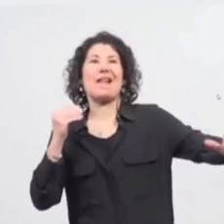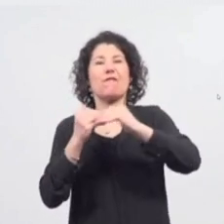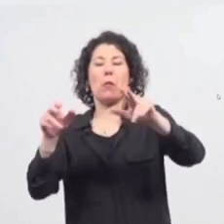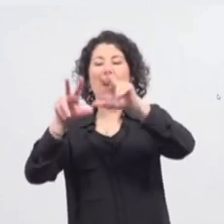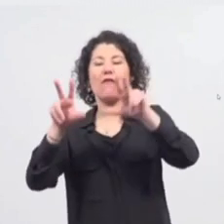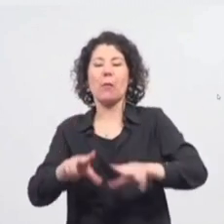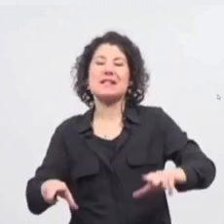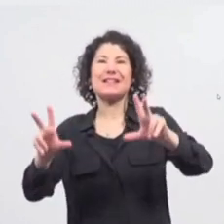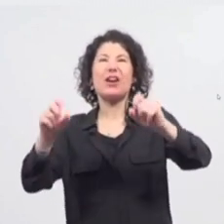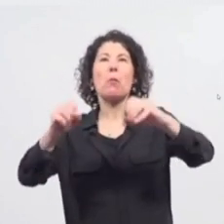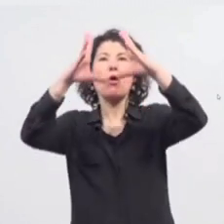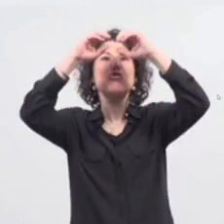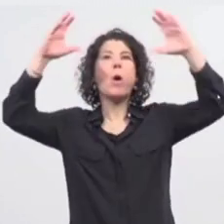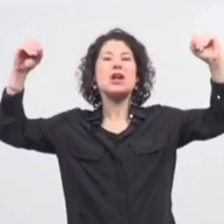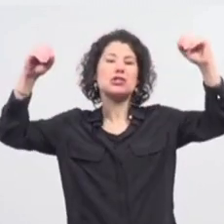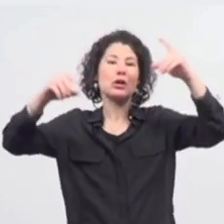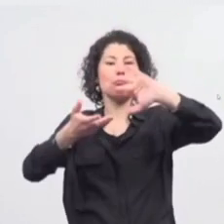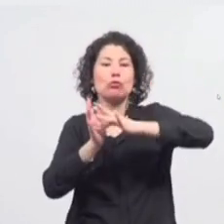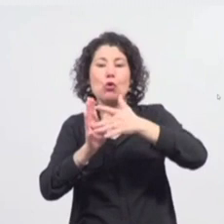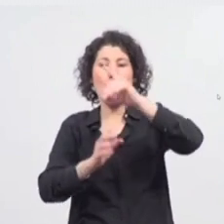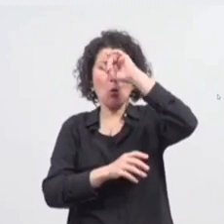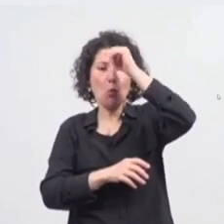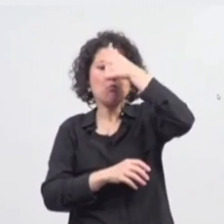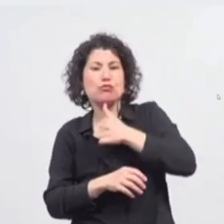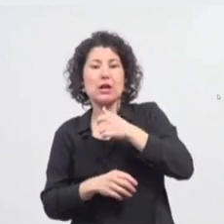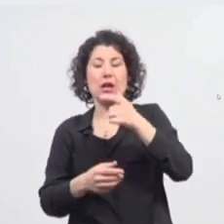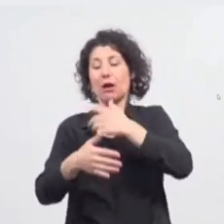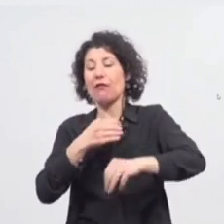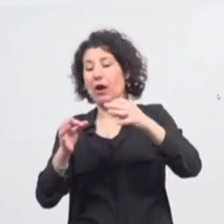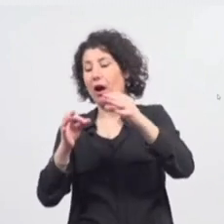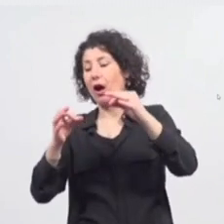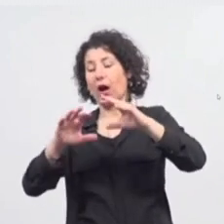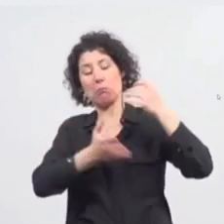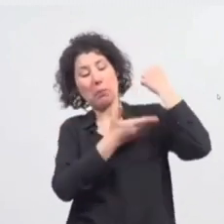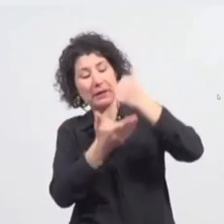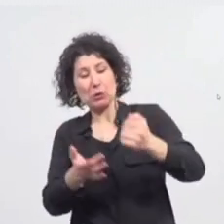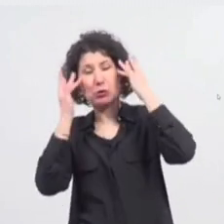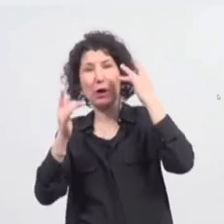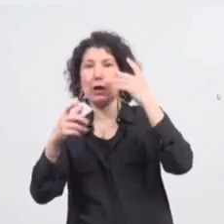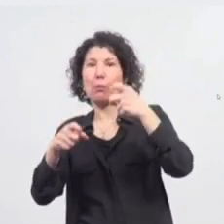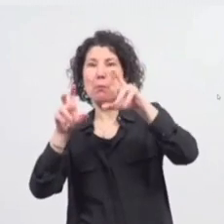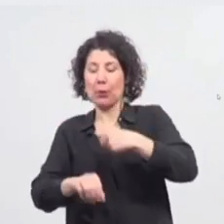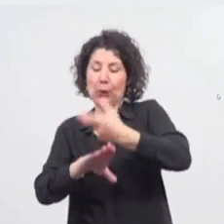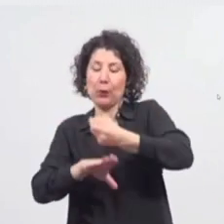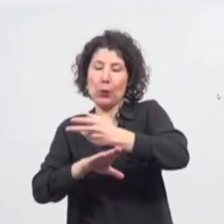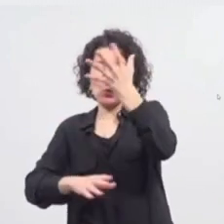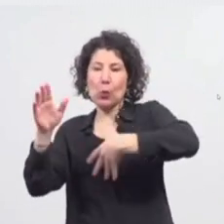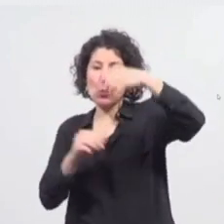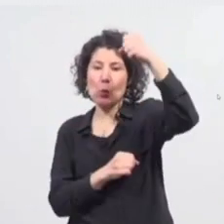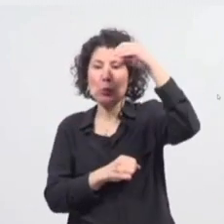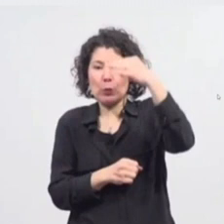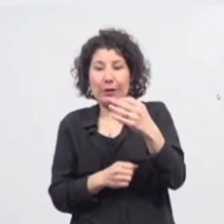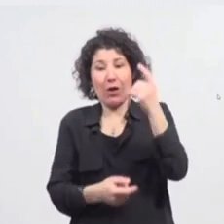nuage, pour les musées et les institutions de gestion du patrimoine culturel. L'idée est de créer une véritable plateforme